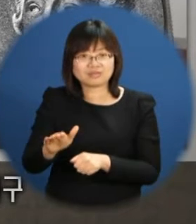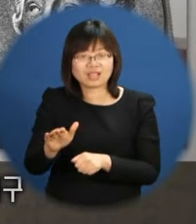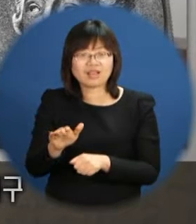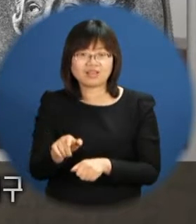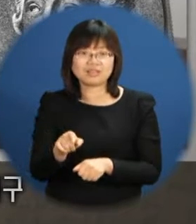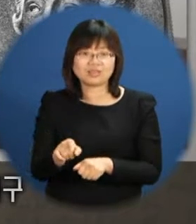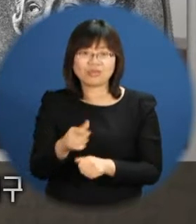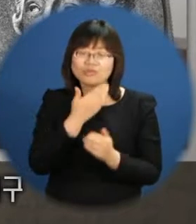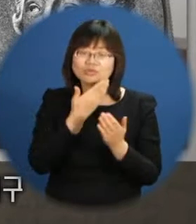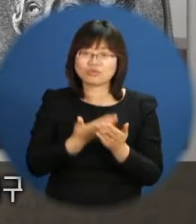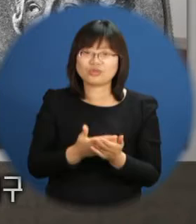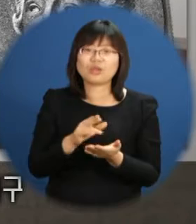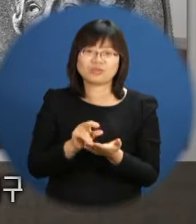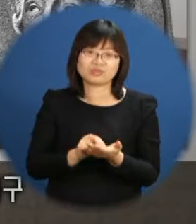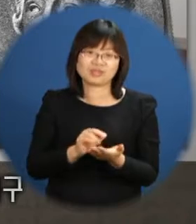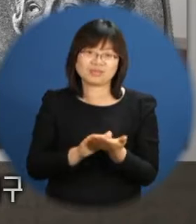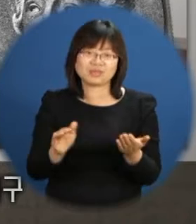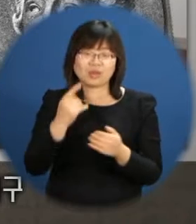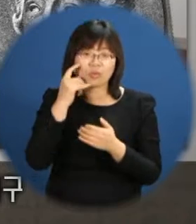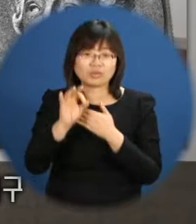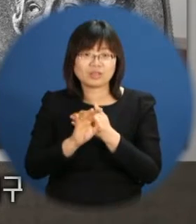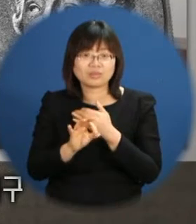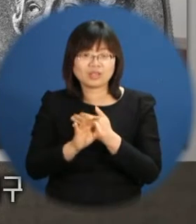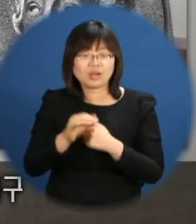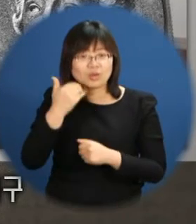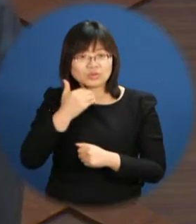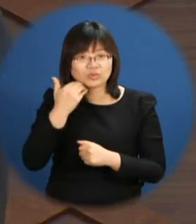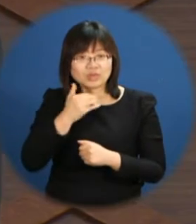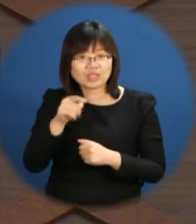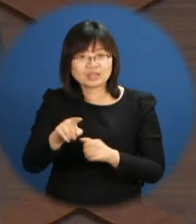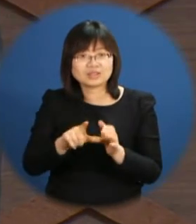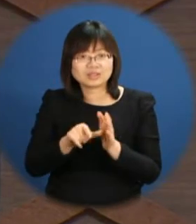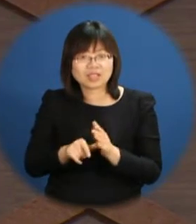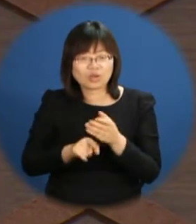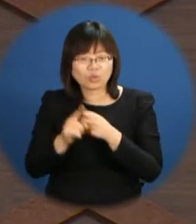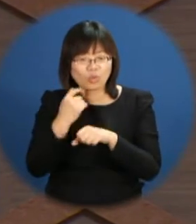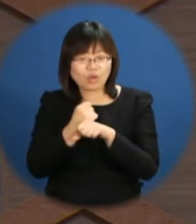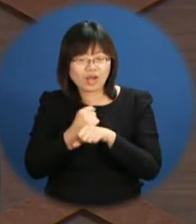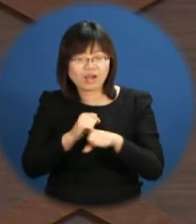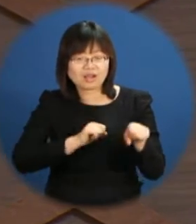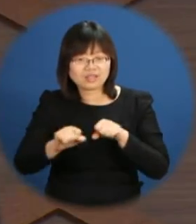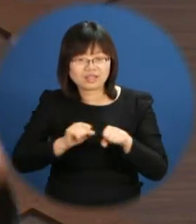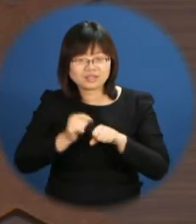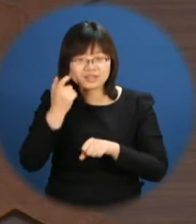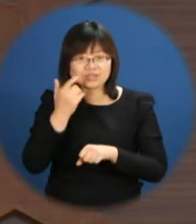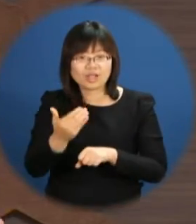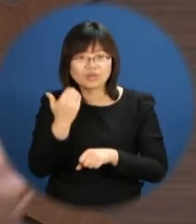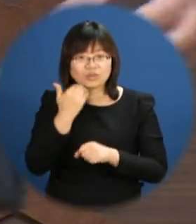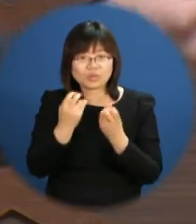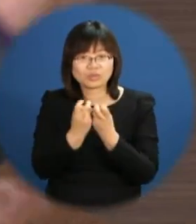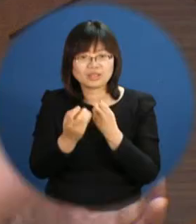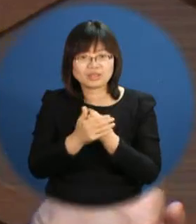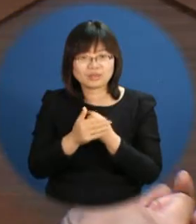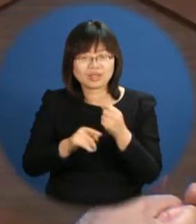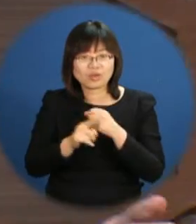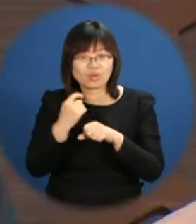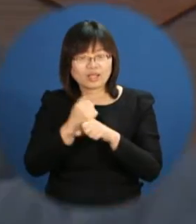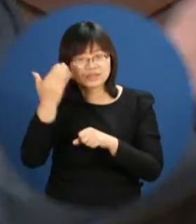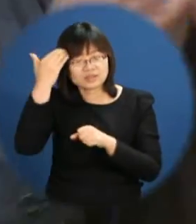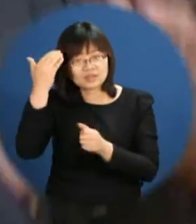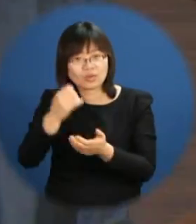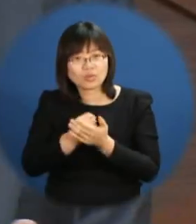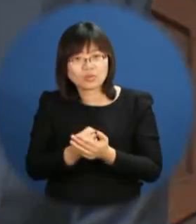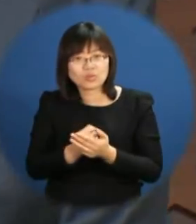굉장히 중요한 문제입니다 왜냐하면 이 누가 이 시대의 과학을 했느냐 누가 어떻게 해서 과학 지식을 얻어 없고